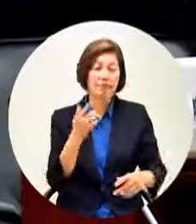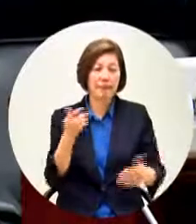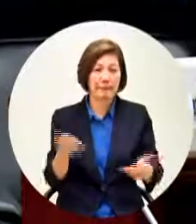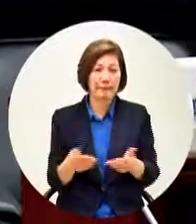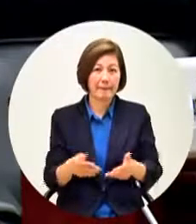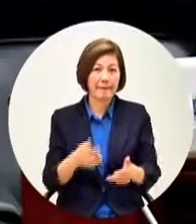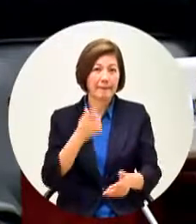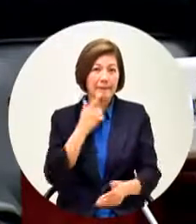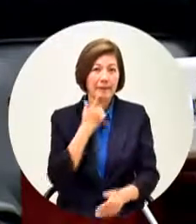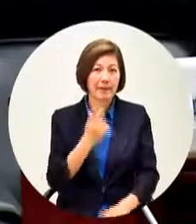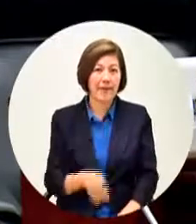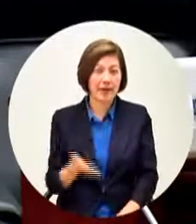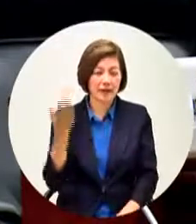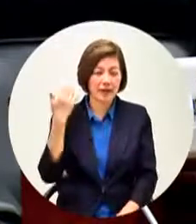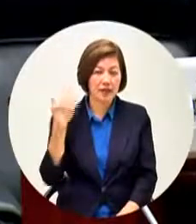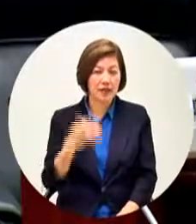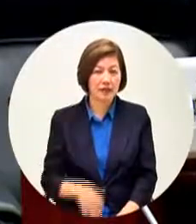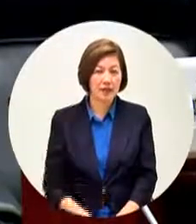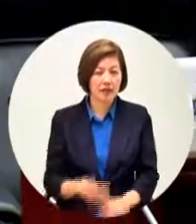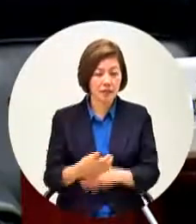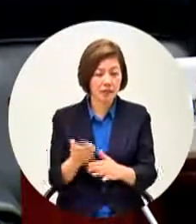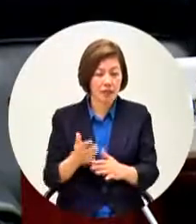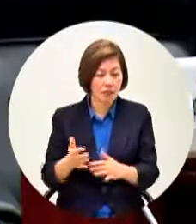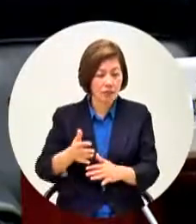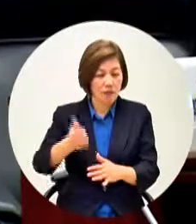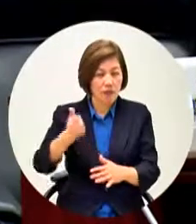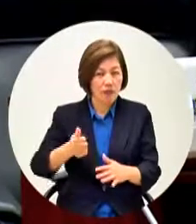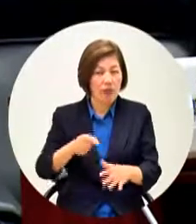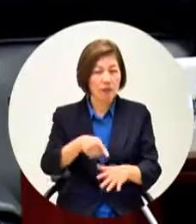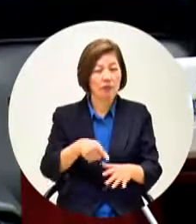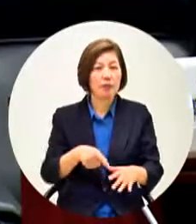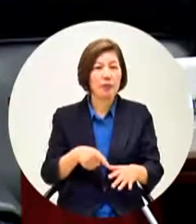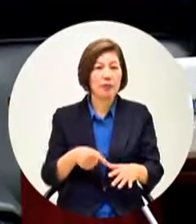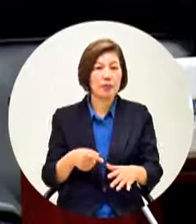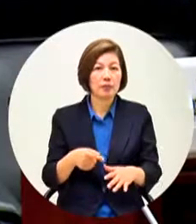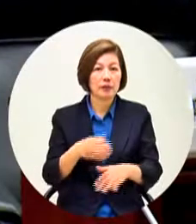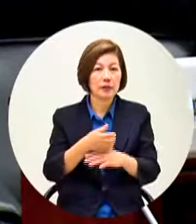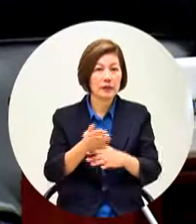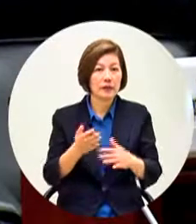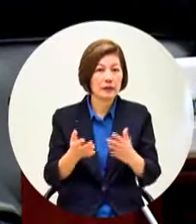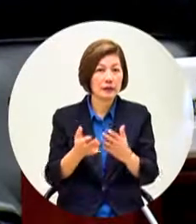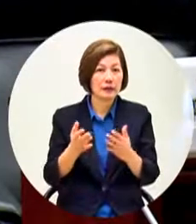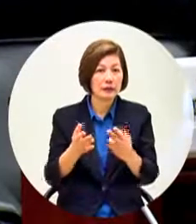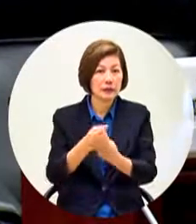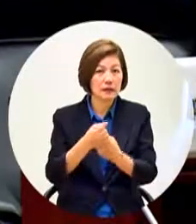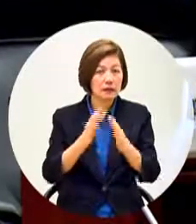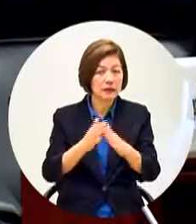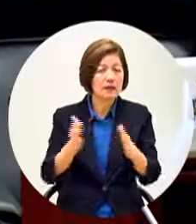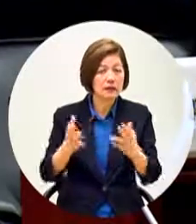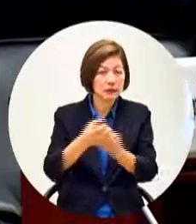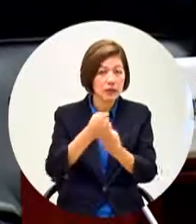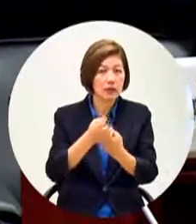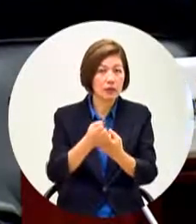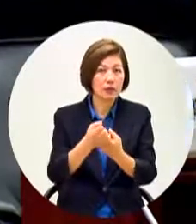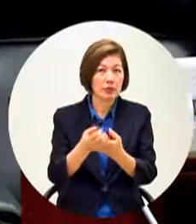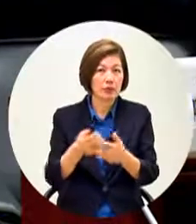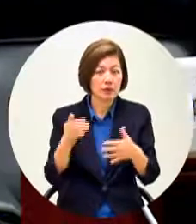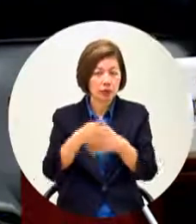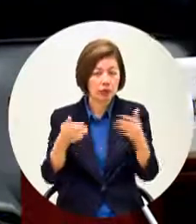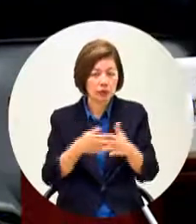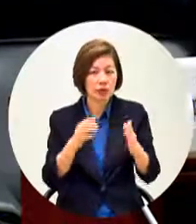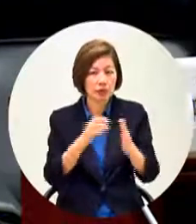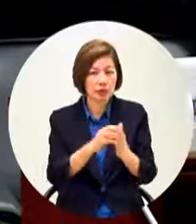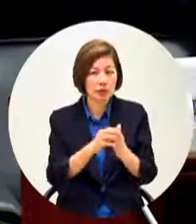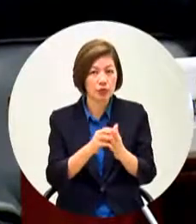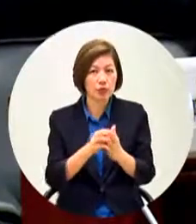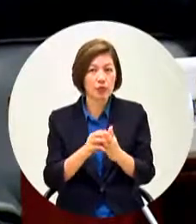担任里长合并的头一届，安尼高工资甲敢若甲交通部有来阮林